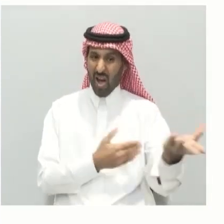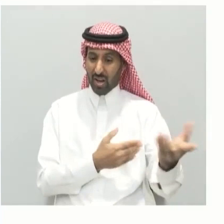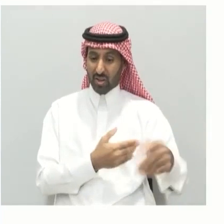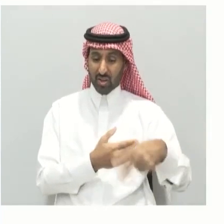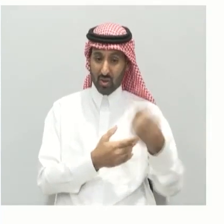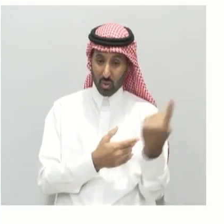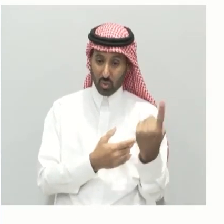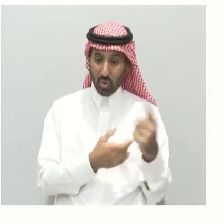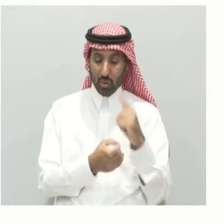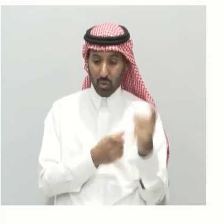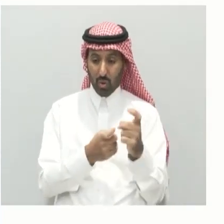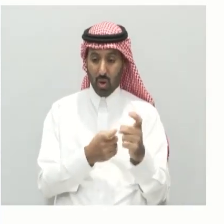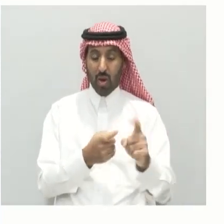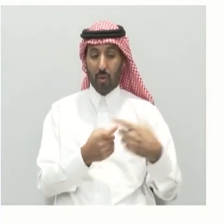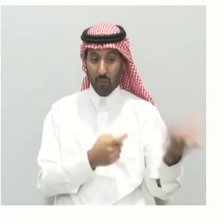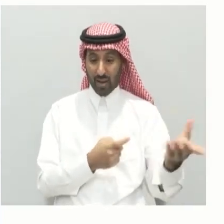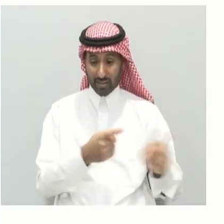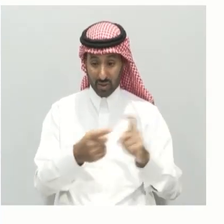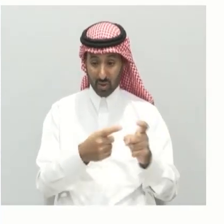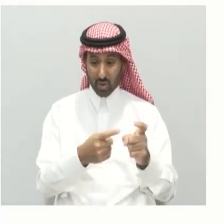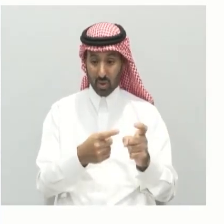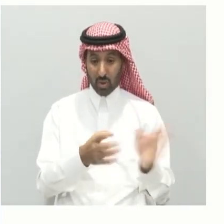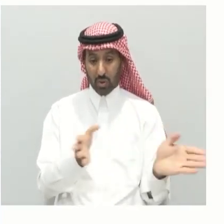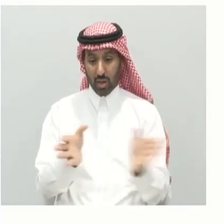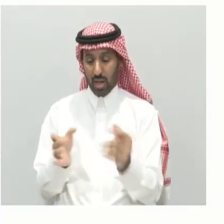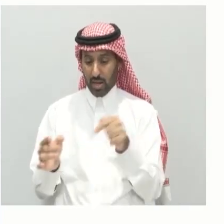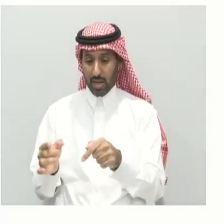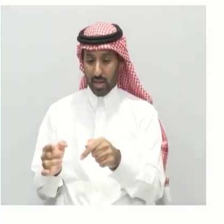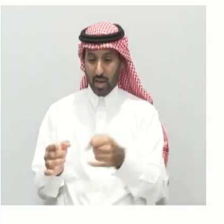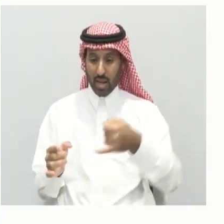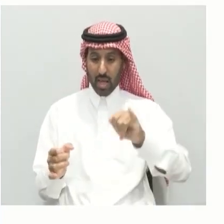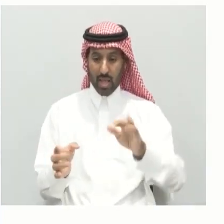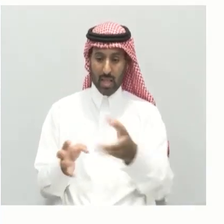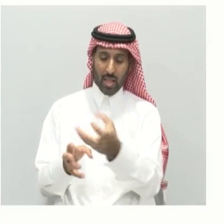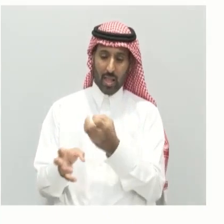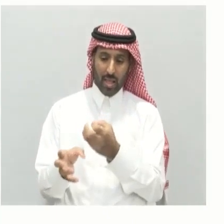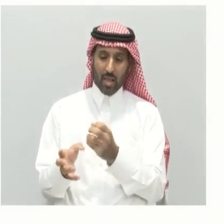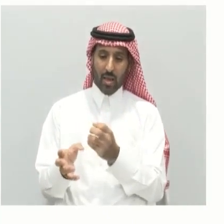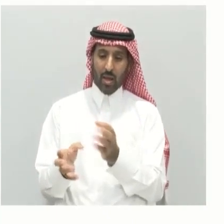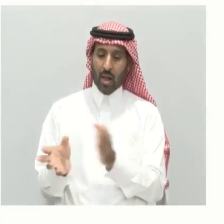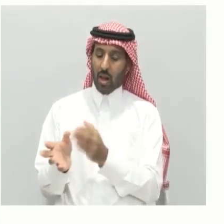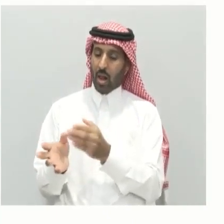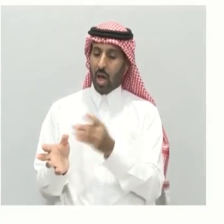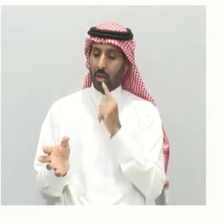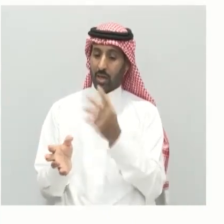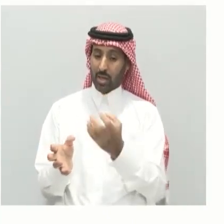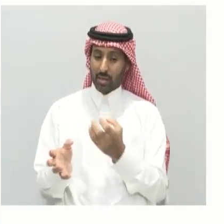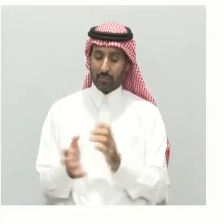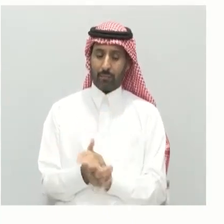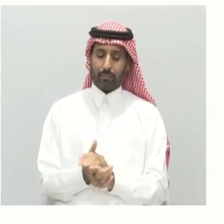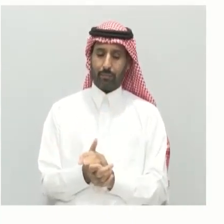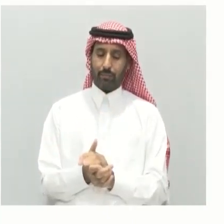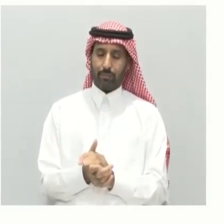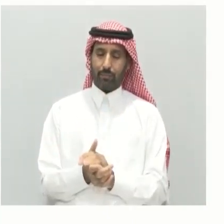فاقد الكترون وما دام انه فاقد الكترون معناته انه ايش معناته انه اختزل معناته انه ايش كسب